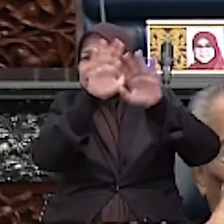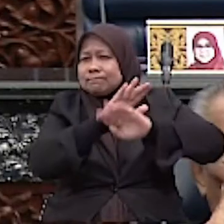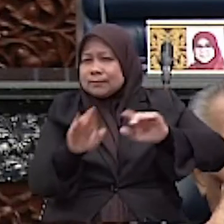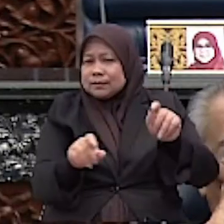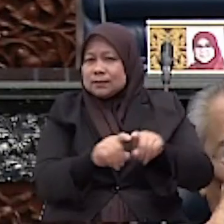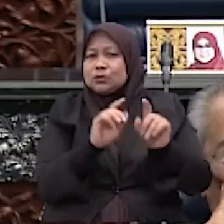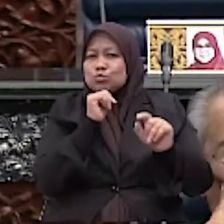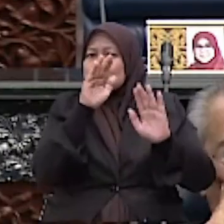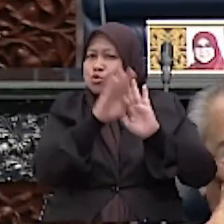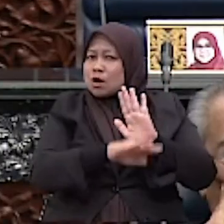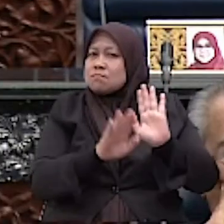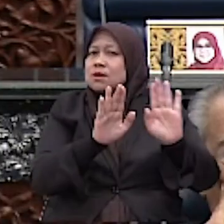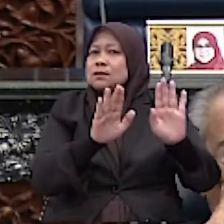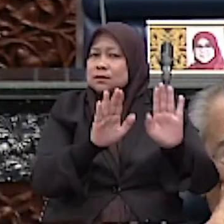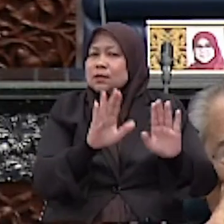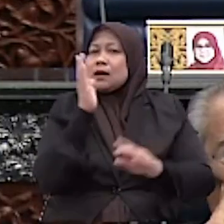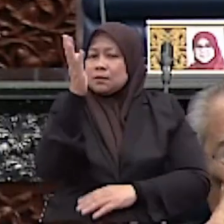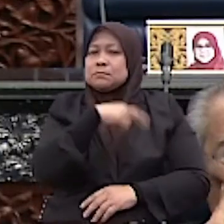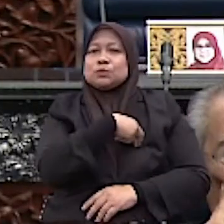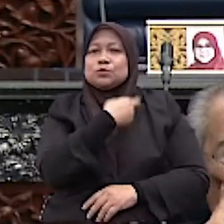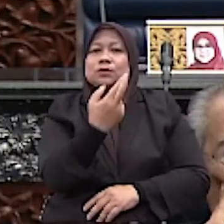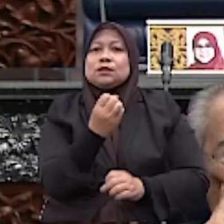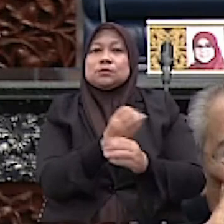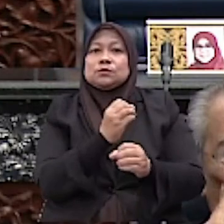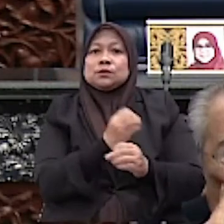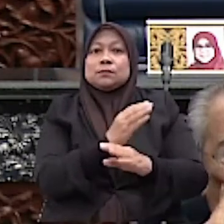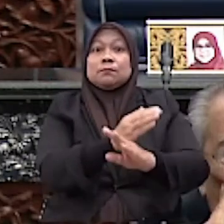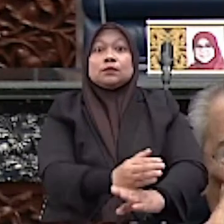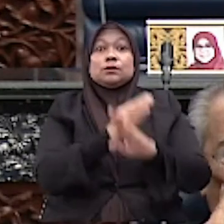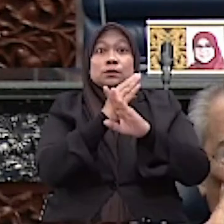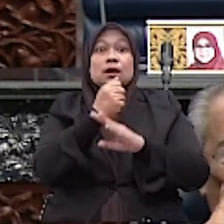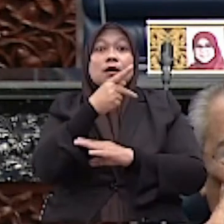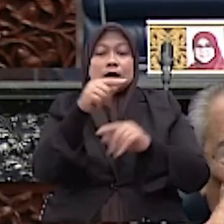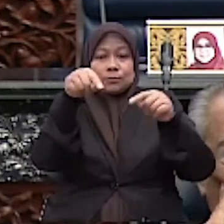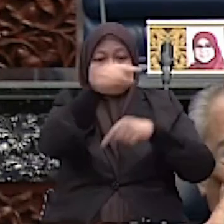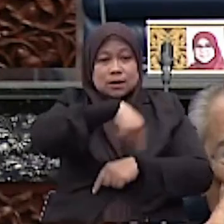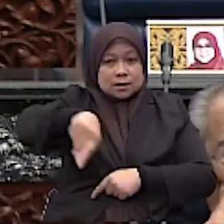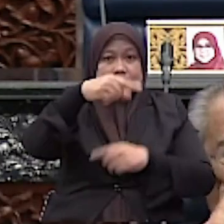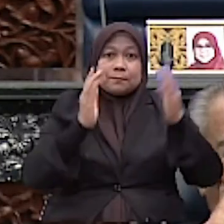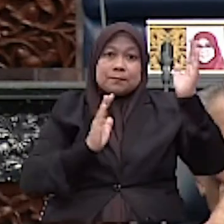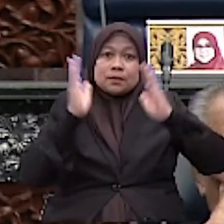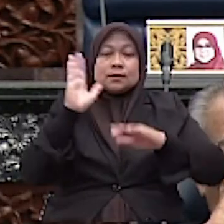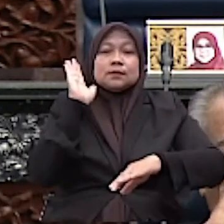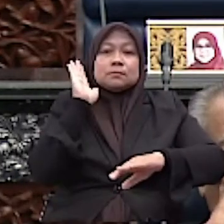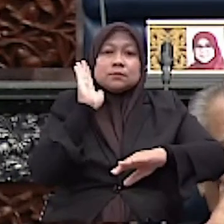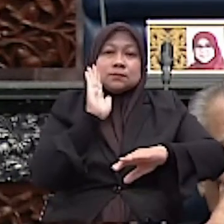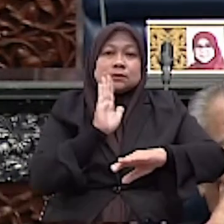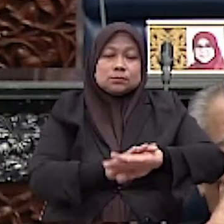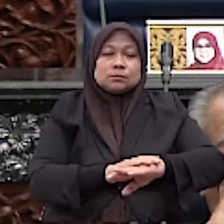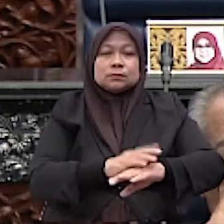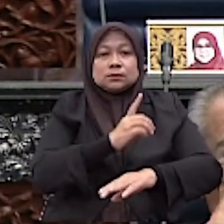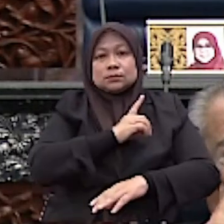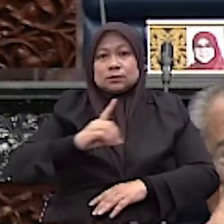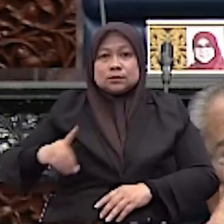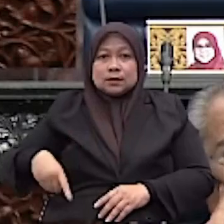kurang berhati-hati yang boleh merugikan usah melindungi hak wilayah Malaysia dan menyentuh soal kedaulatan